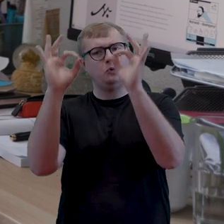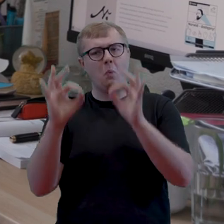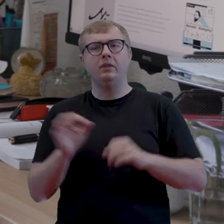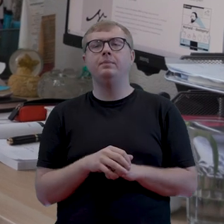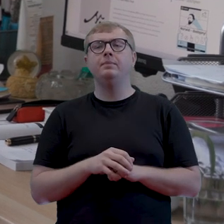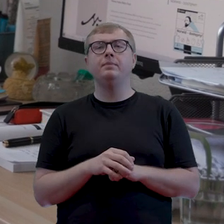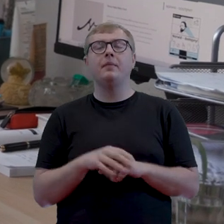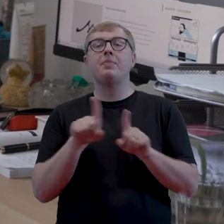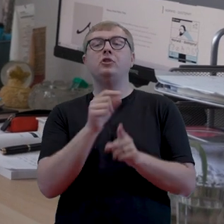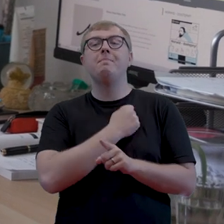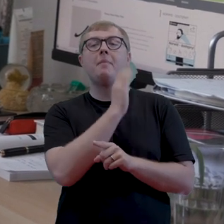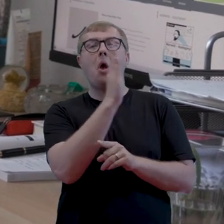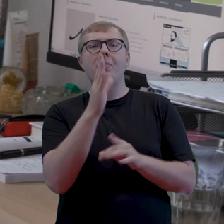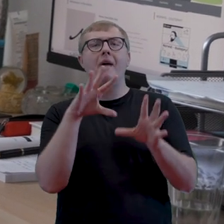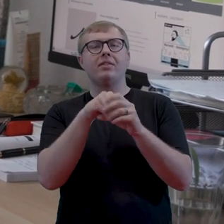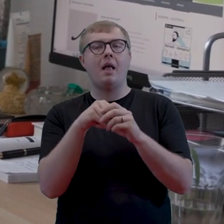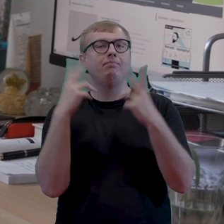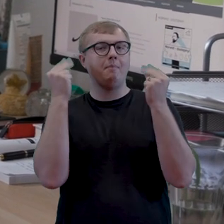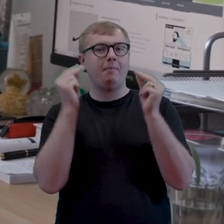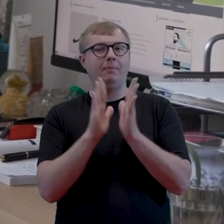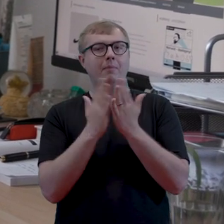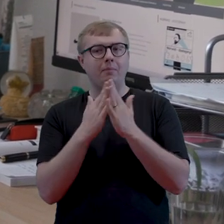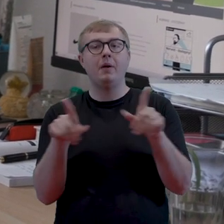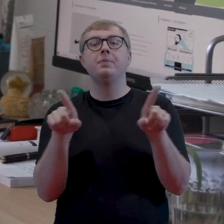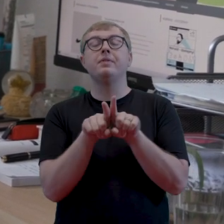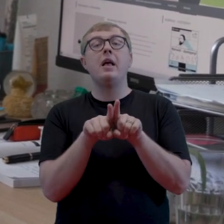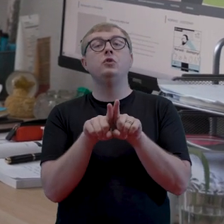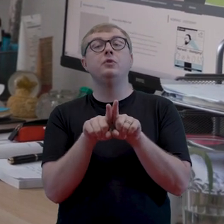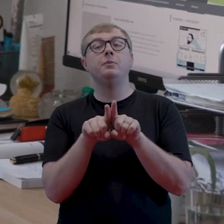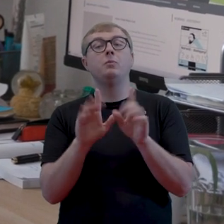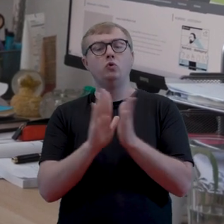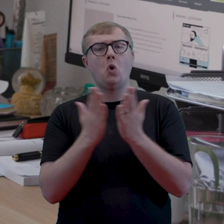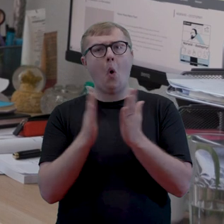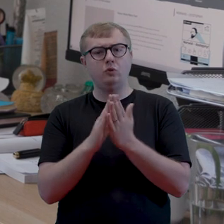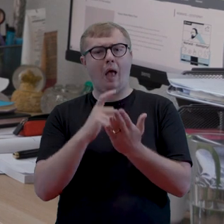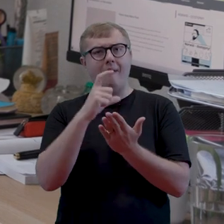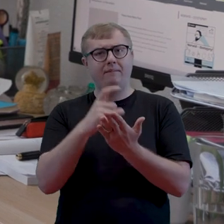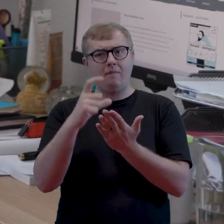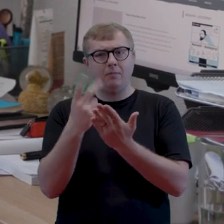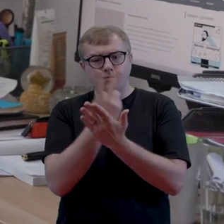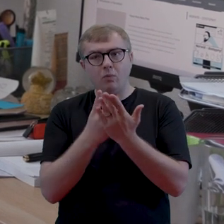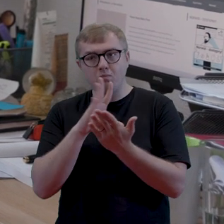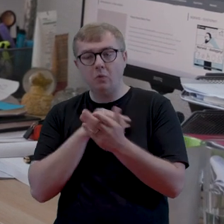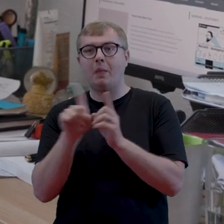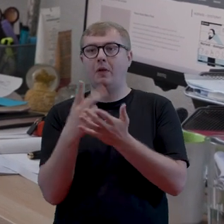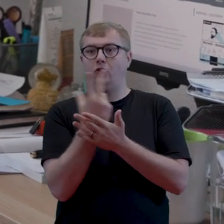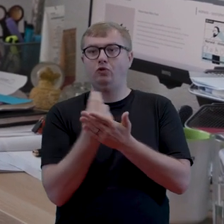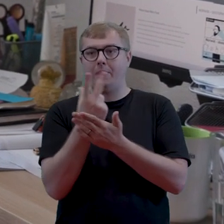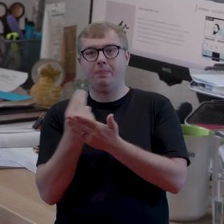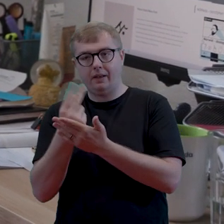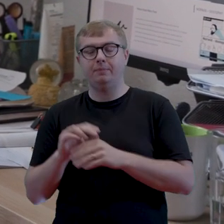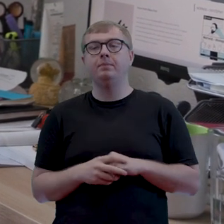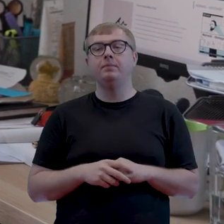to doposażanie bibliotek w audiobooki, książki z dużą czcionką,